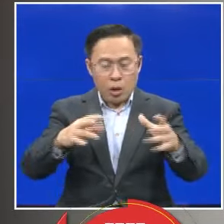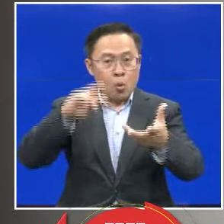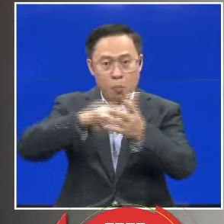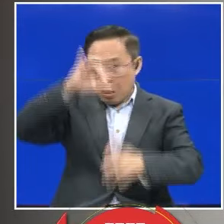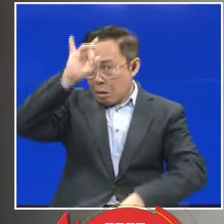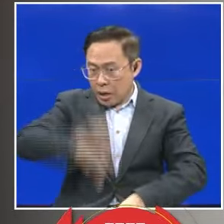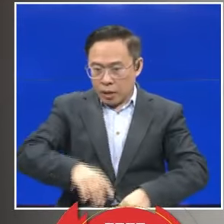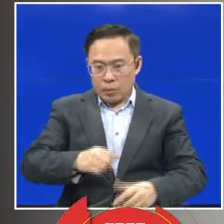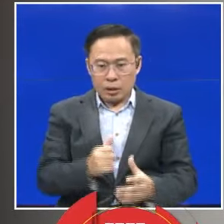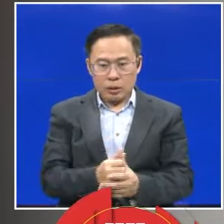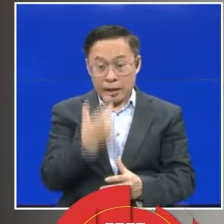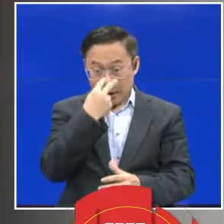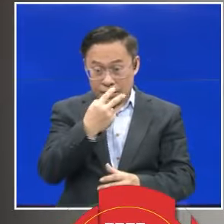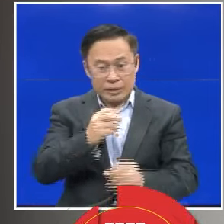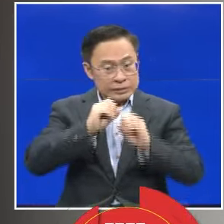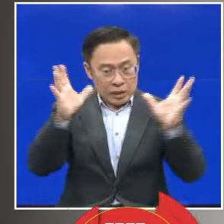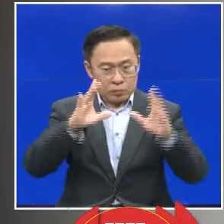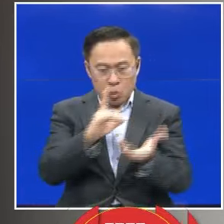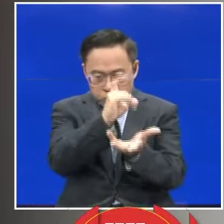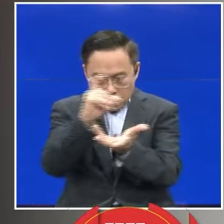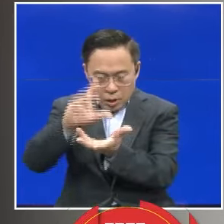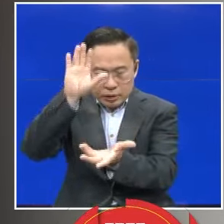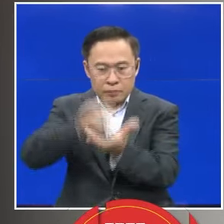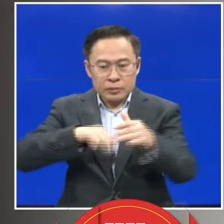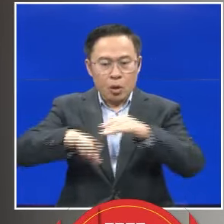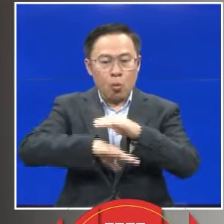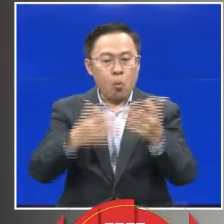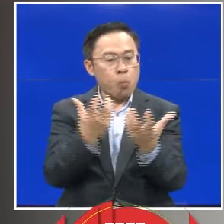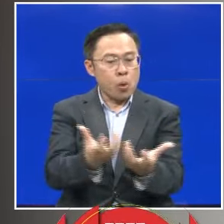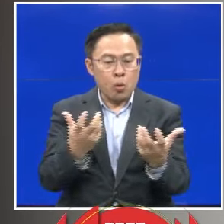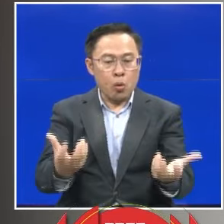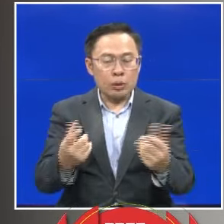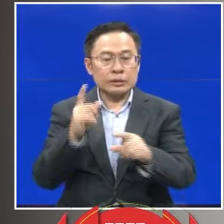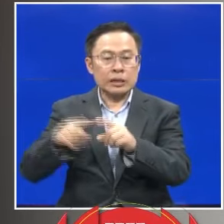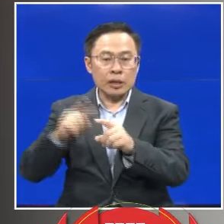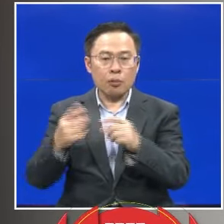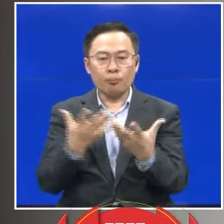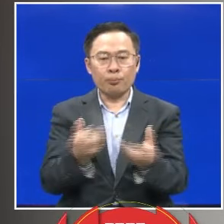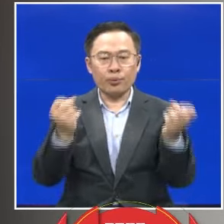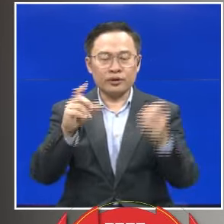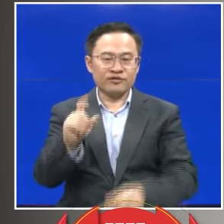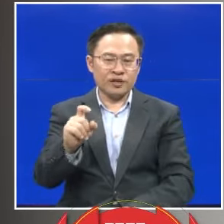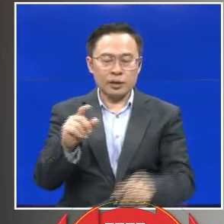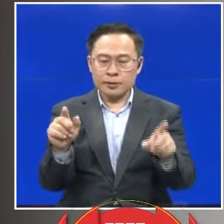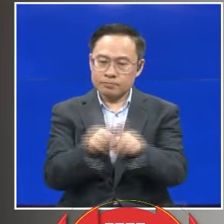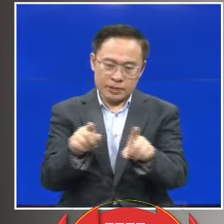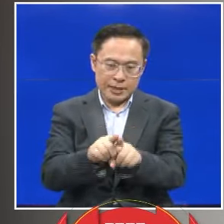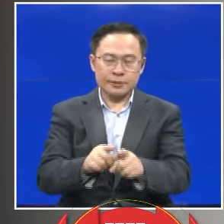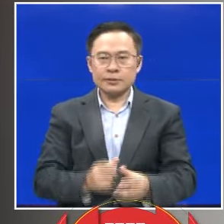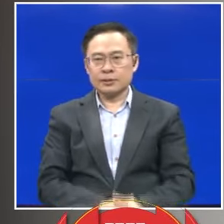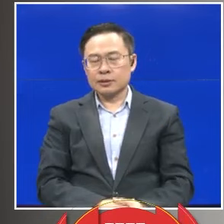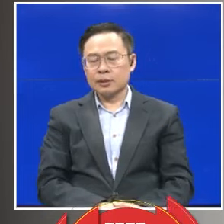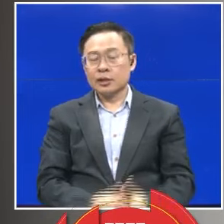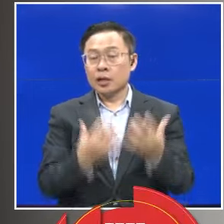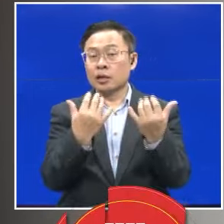วก็เป็นรูปโค้งงอเหมือนภาพที่เห็นเลยนะคะอุปกรณ์ต่างๆภายในเรือที่ถูกติดตั้งไว้ก็เสียหายตามไปด้วยค่ะแล้วก็มี